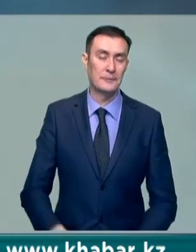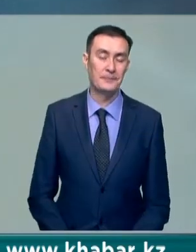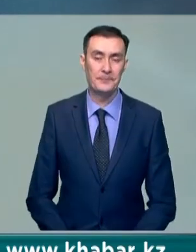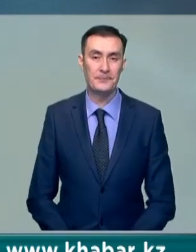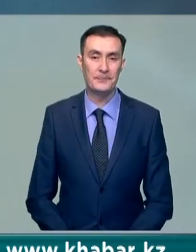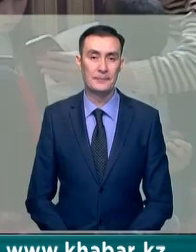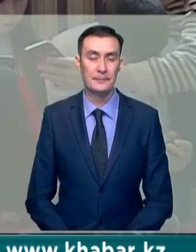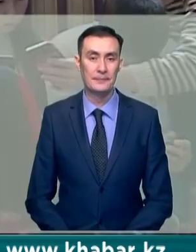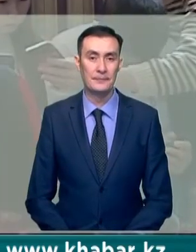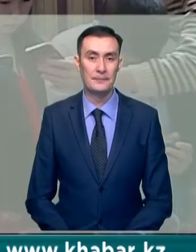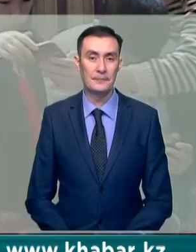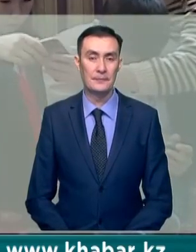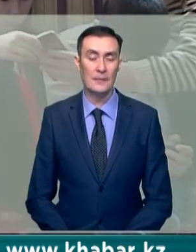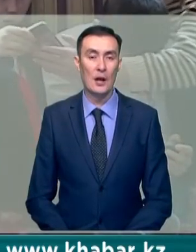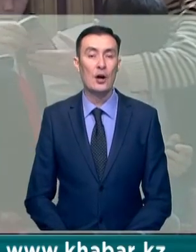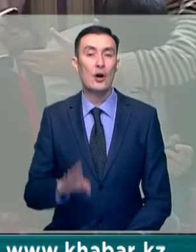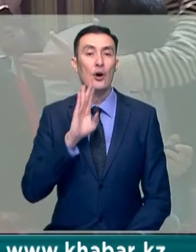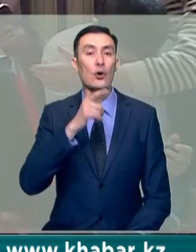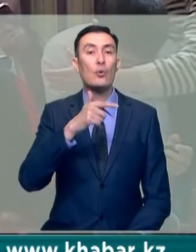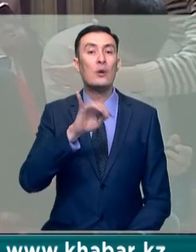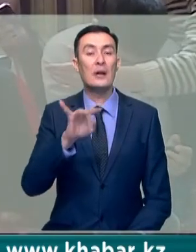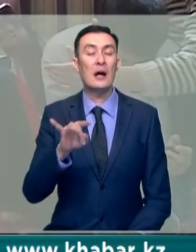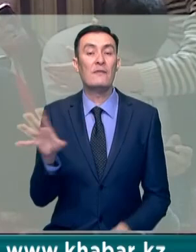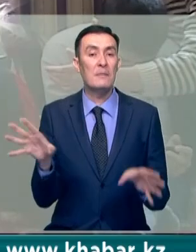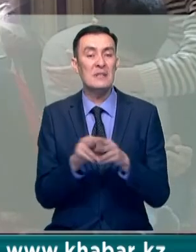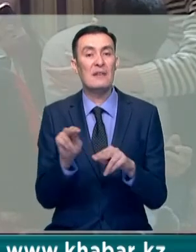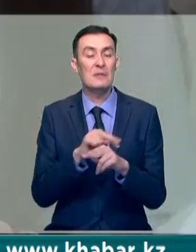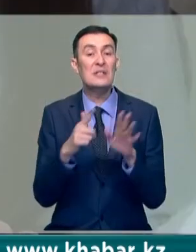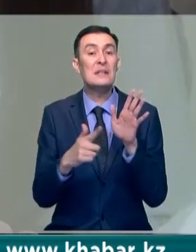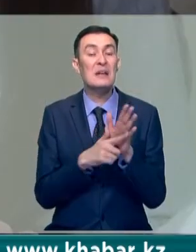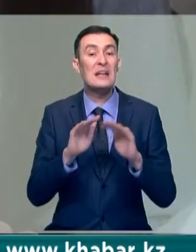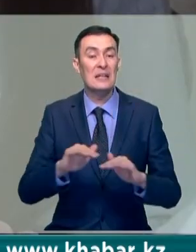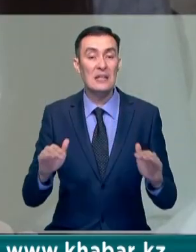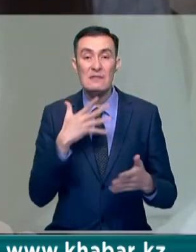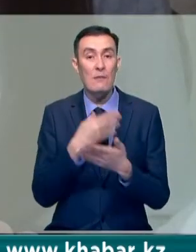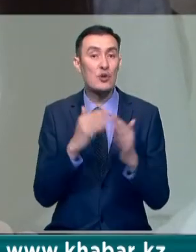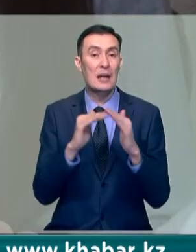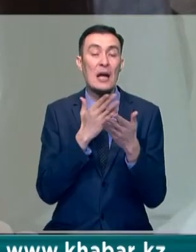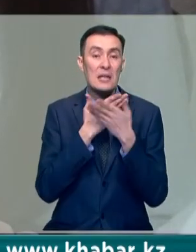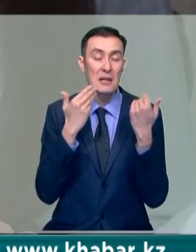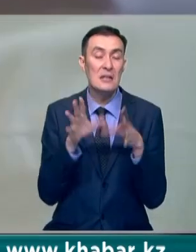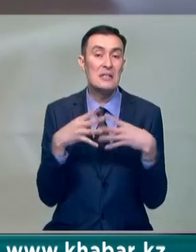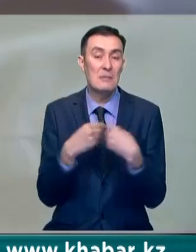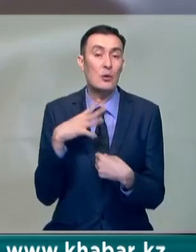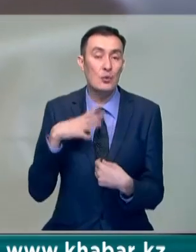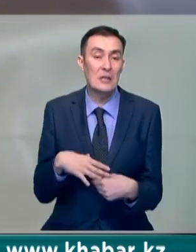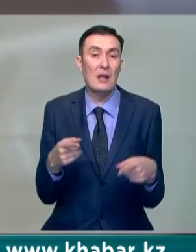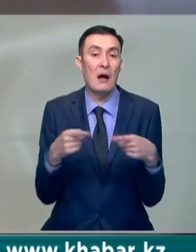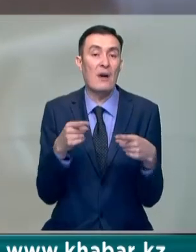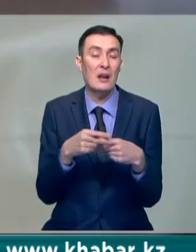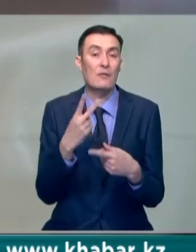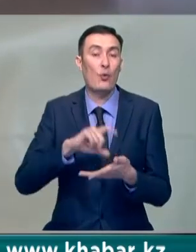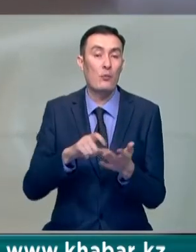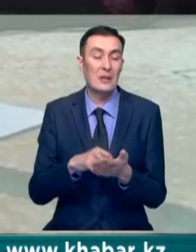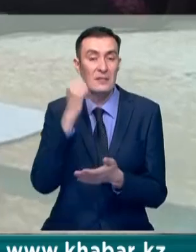Грапова. Гульнар Курышпаева с мужем воспитывают 7 детей. Своего жилья нет. Большая семья ютится в арендной двушке в старом